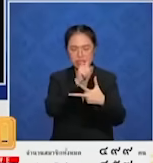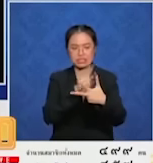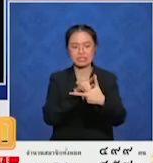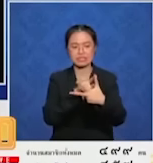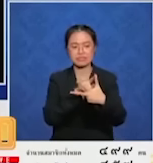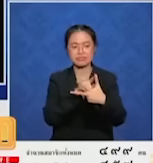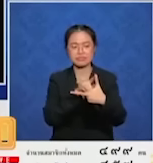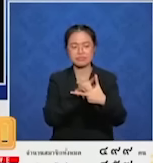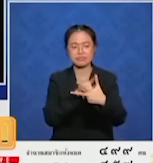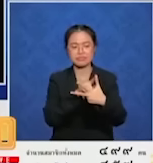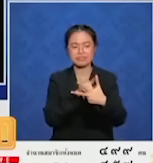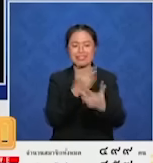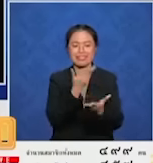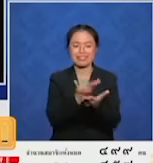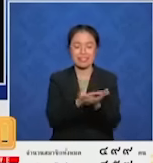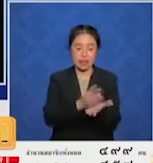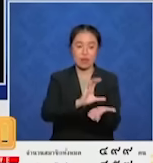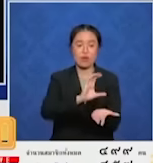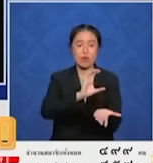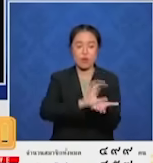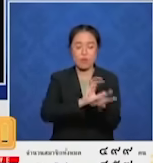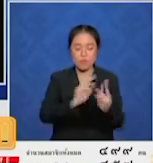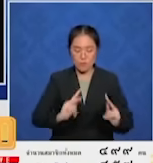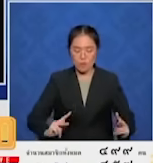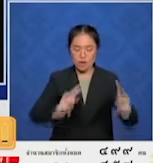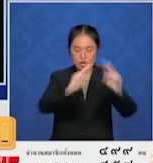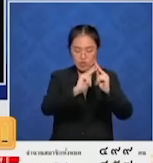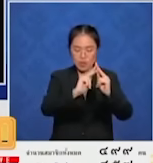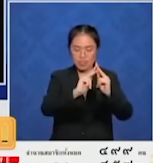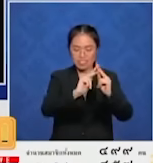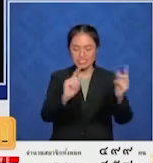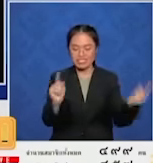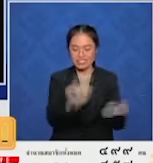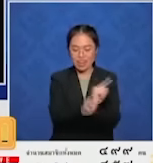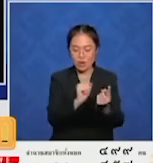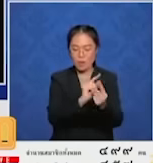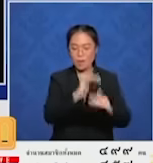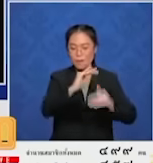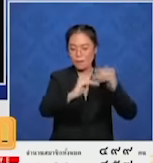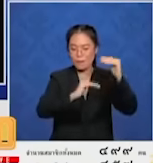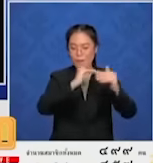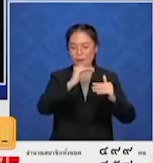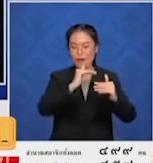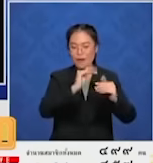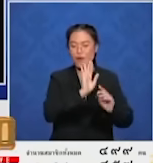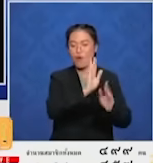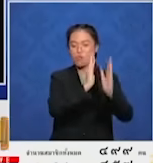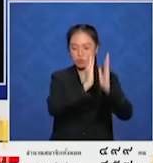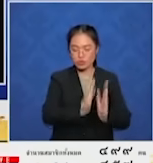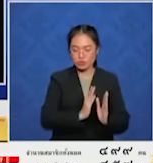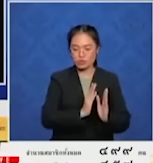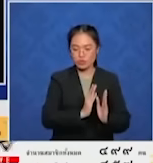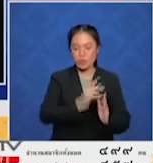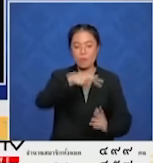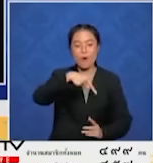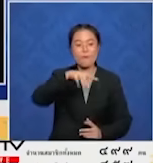ว120เอง ค่ะ แต่เมื่อกี้ยอมรับเลยค ุ ณผ ู้ ชมตัวไหลลงไปตกเลยฮะเห็นหน้าคุณอ๋องหมูกระทะเท่านั้นนะฮะ ครับ คือ